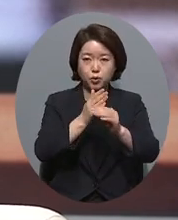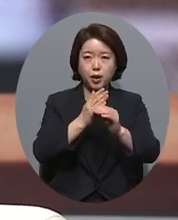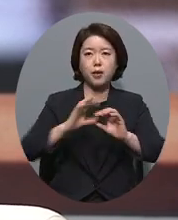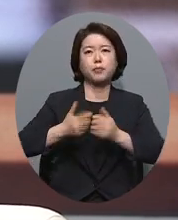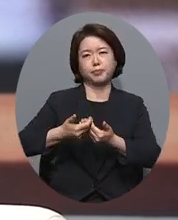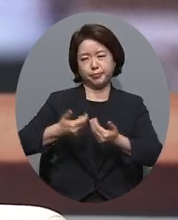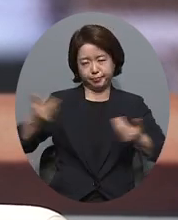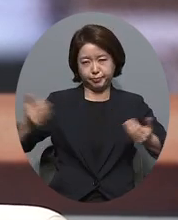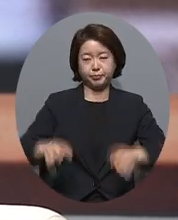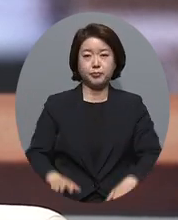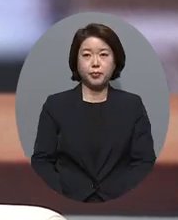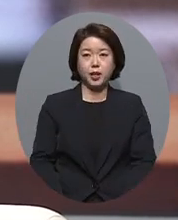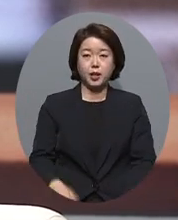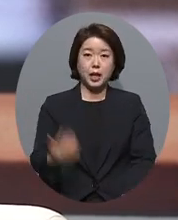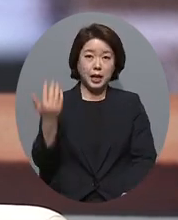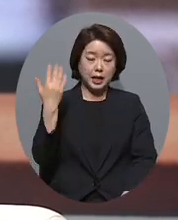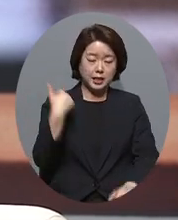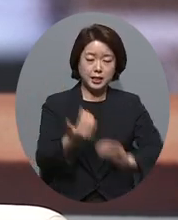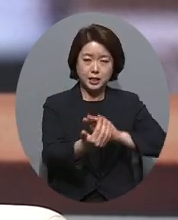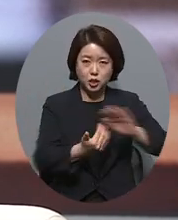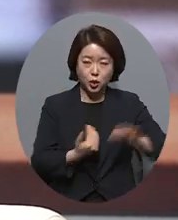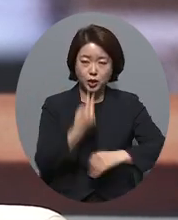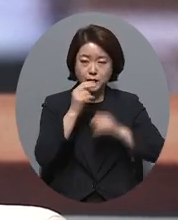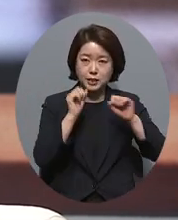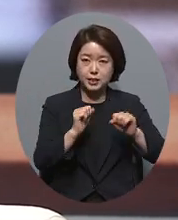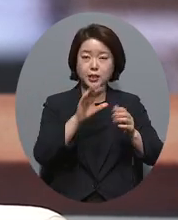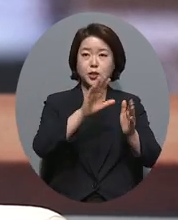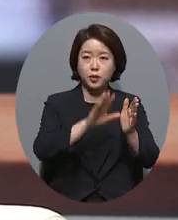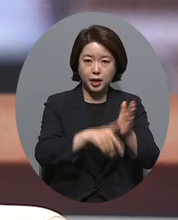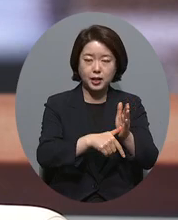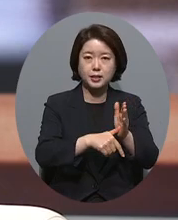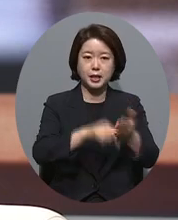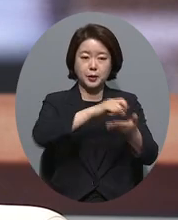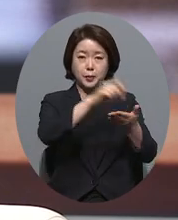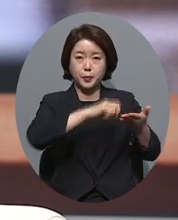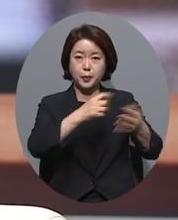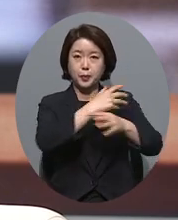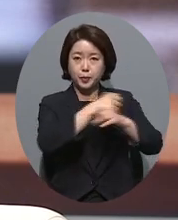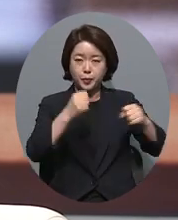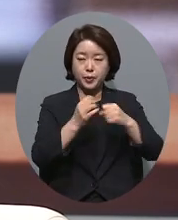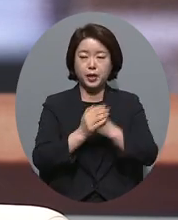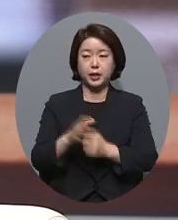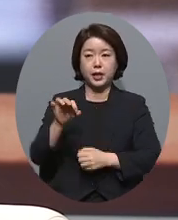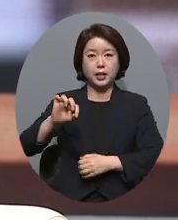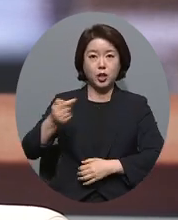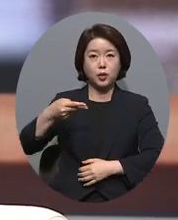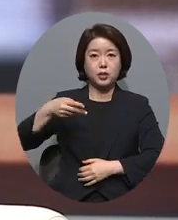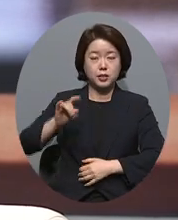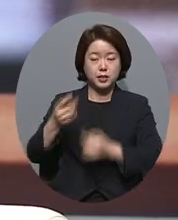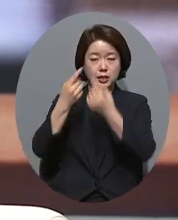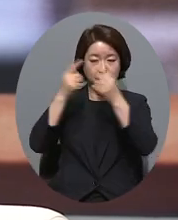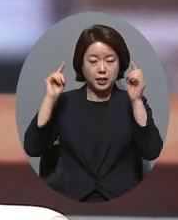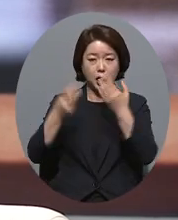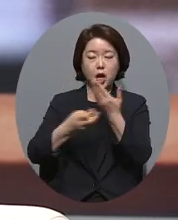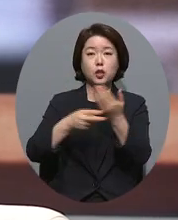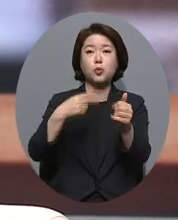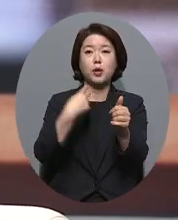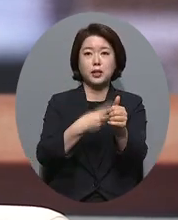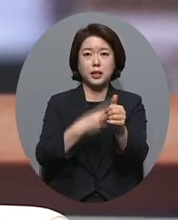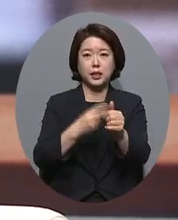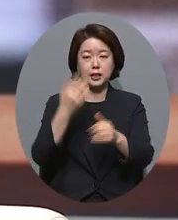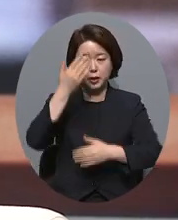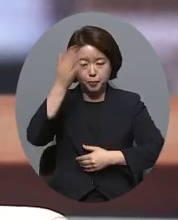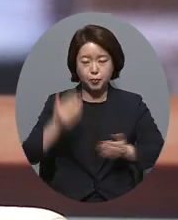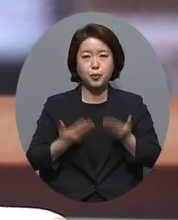서약에 따라서 시신은 연세대 의학과의 의과대학의 기증하기로 했다고 합니다 자 영상을 준비했습니다 영상 함께